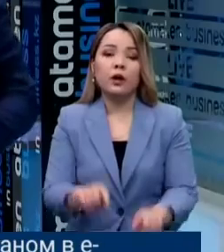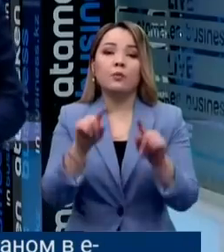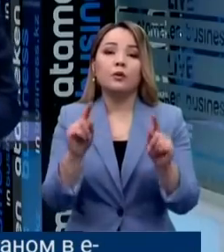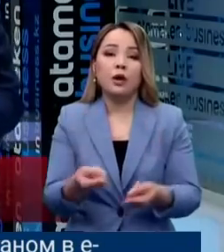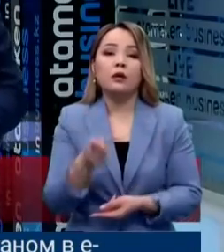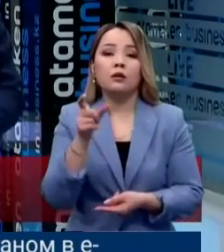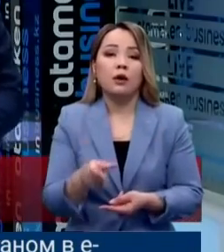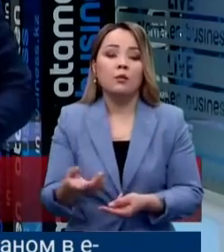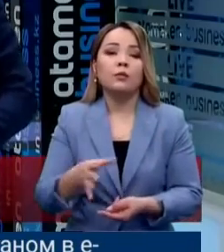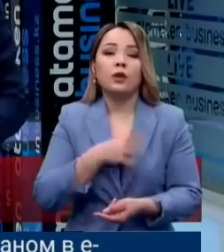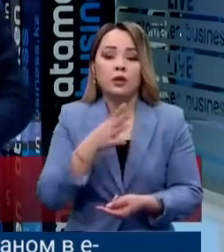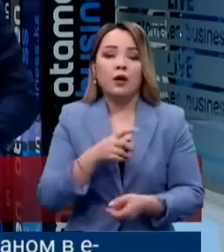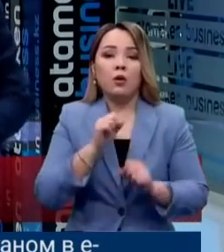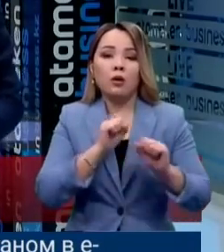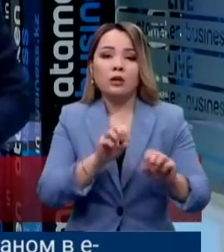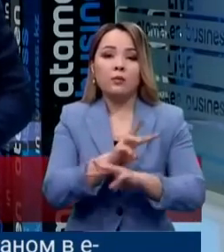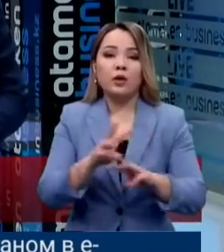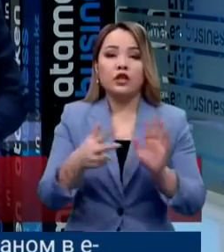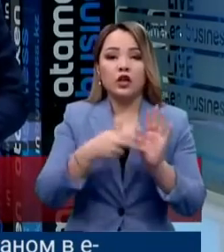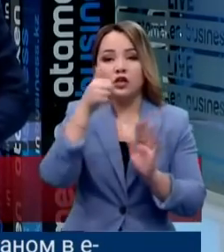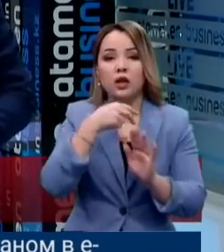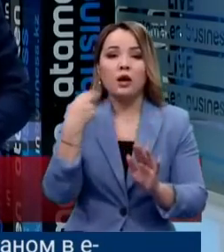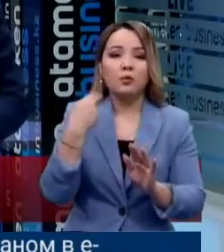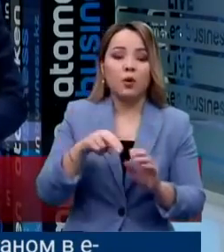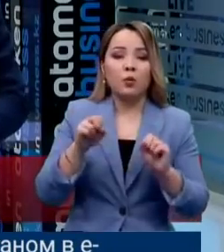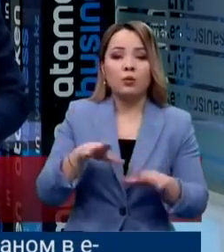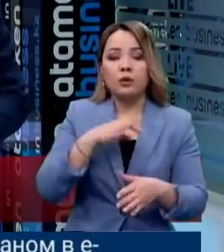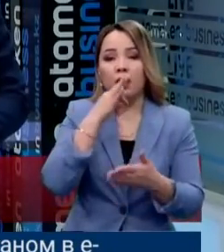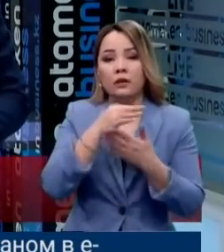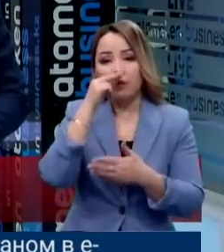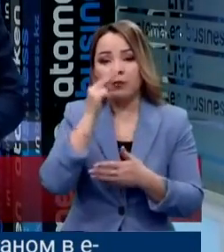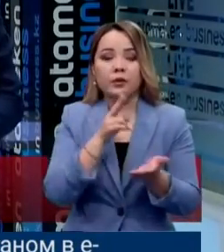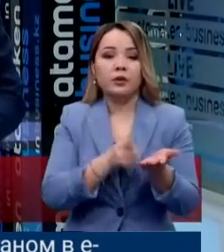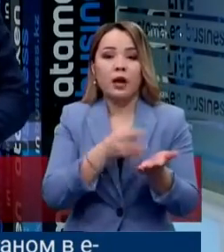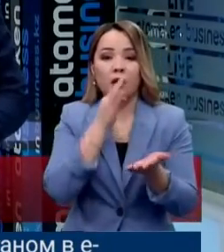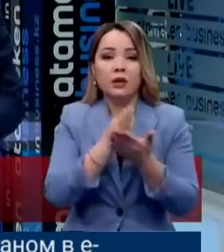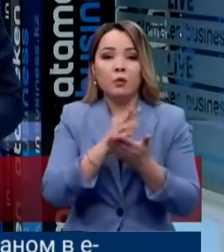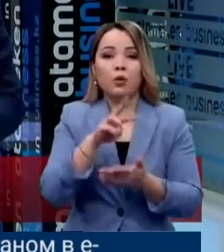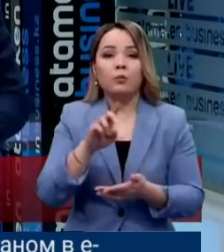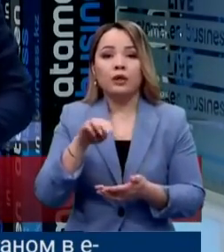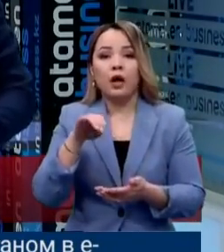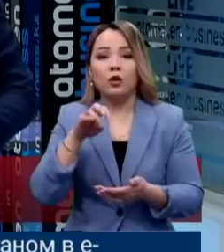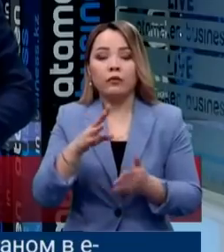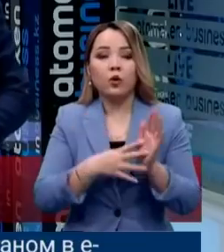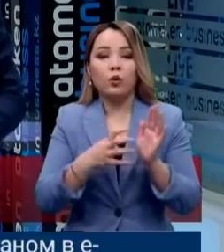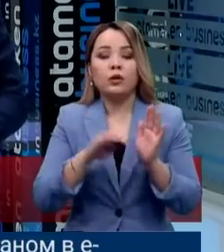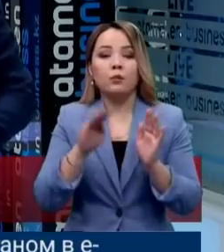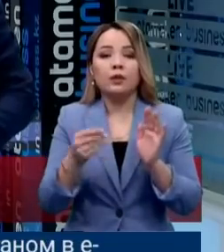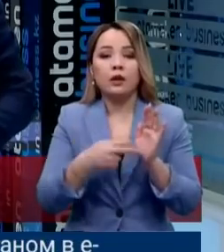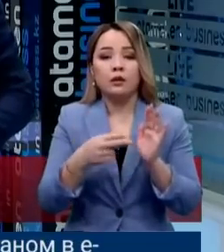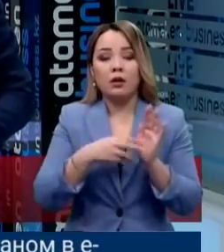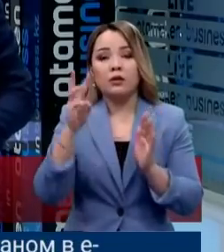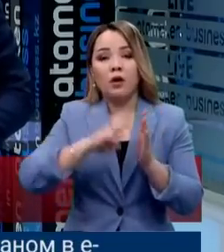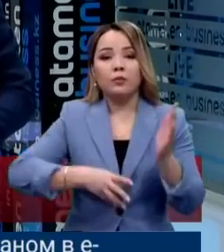Қамауға алынған бұрынғы қорғаныс министрі 8 жылға бас бостандығынан айырылуы мүмкін. Кінәсі дәлелденсе, Мұрат Бектанов 900 мың теңгенің